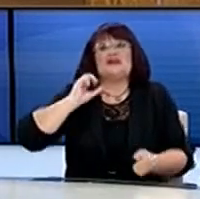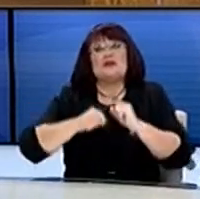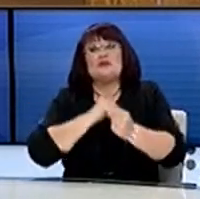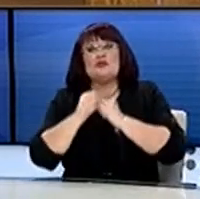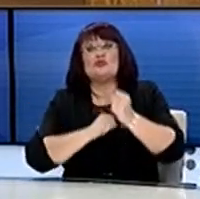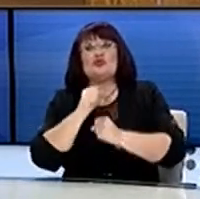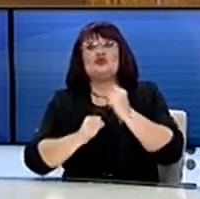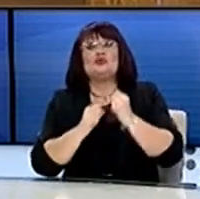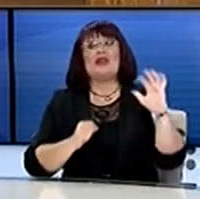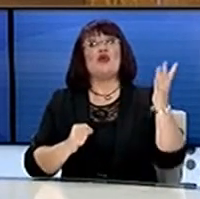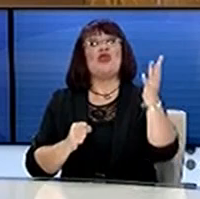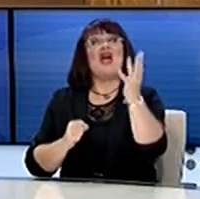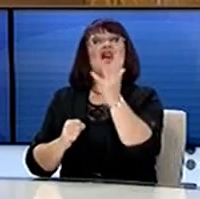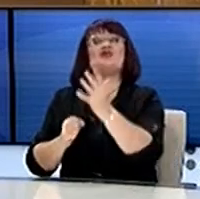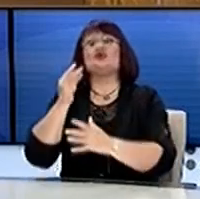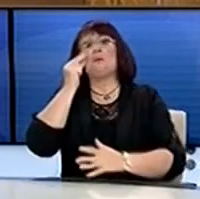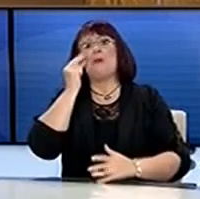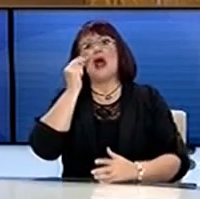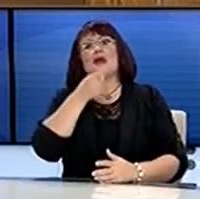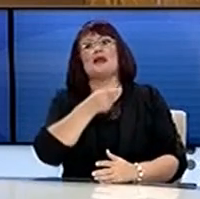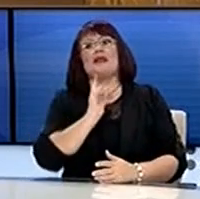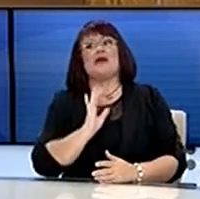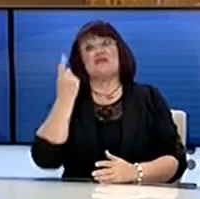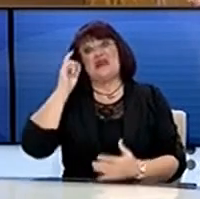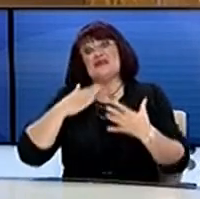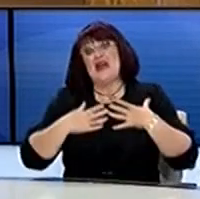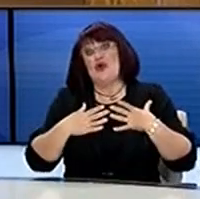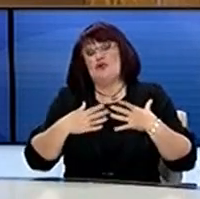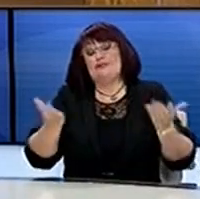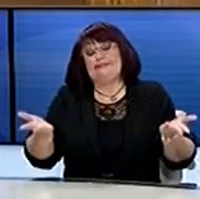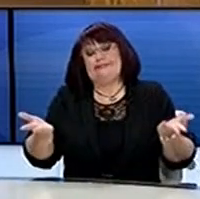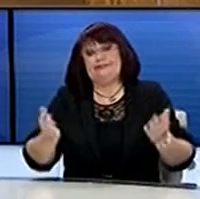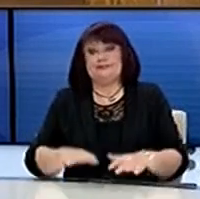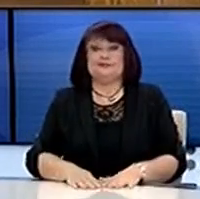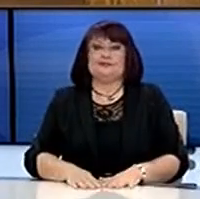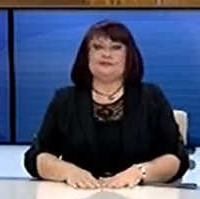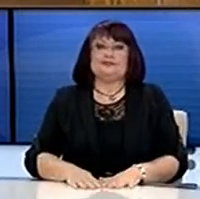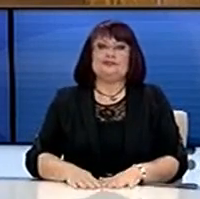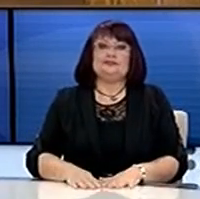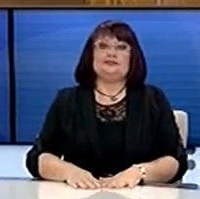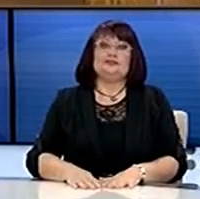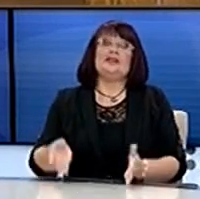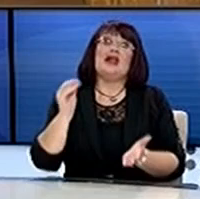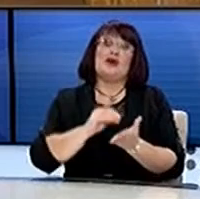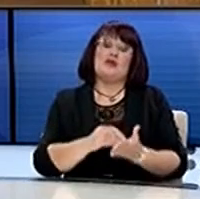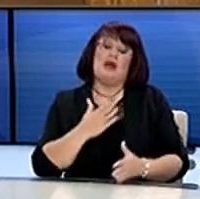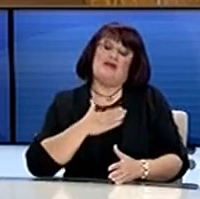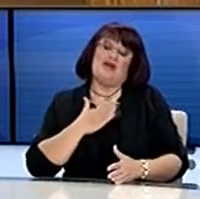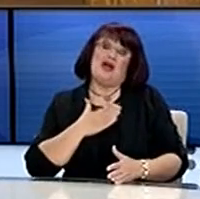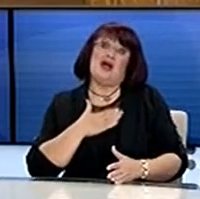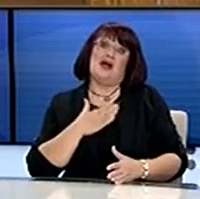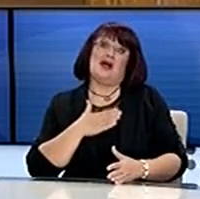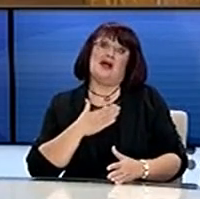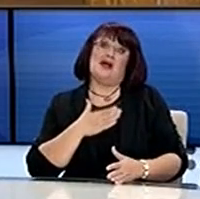στο υπέροχο δάσος της Πάρνηθας. Αλλά βεβαίως ταυτόχρονα ευχαριστούσε τους πολιτικούς του ηγέτες.